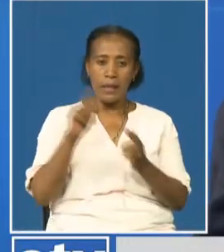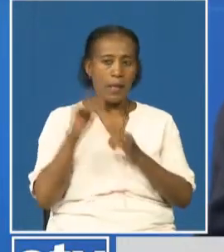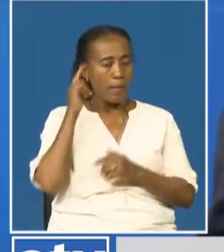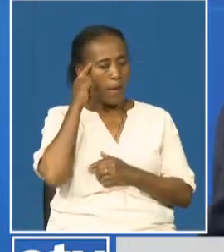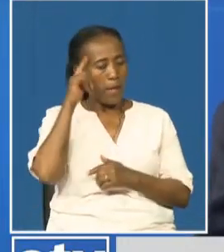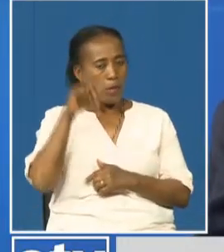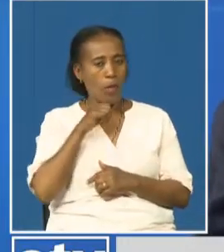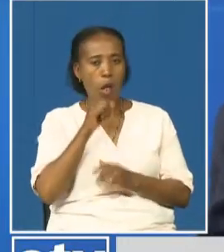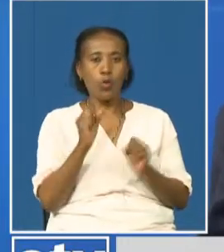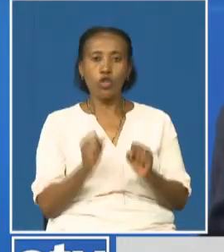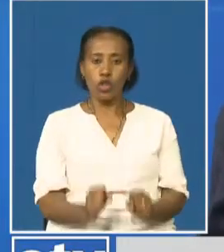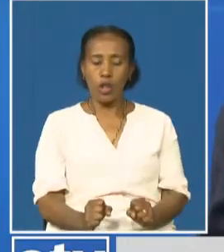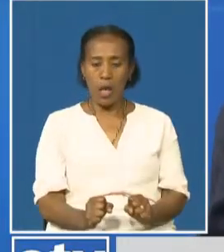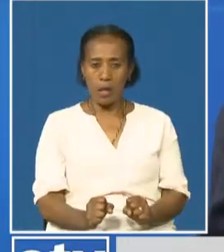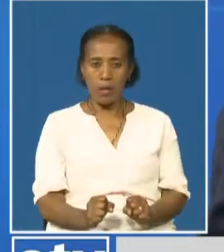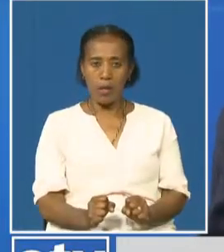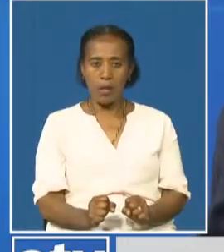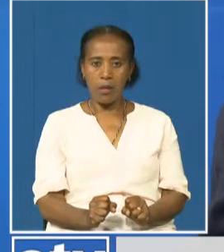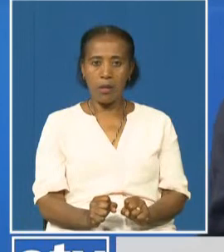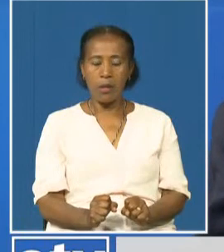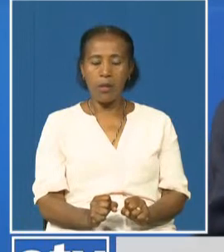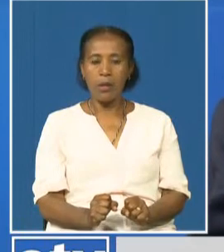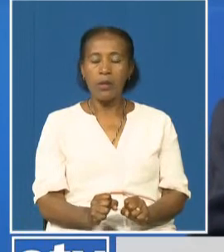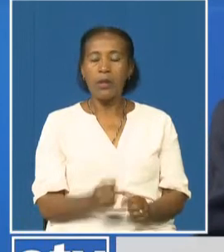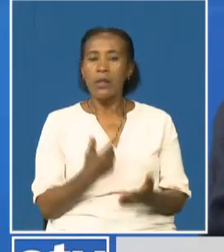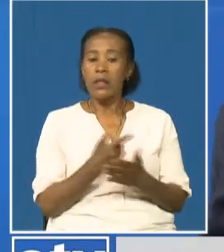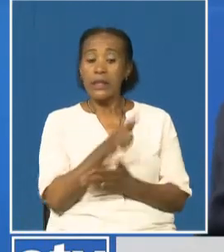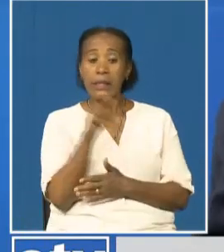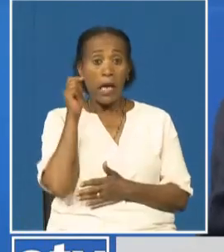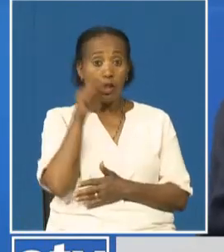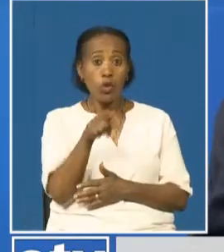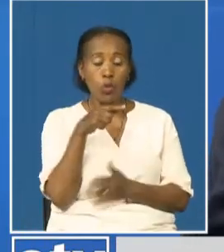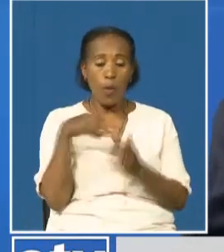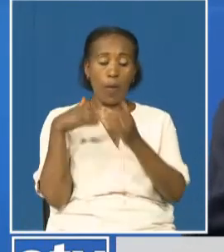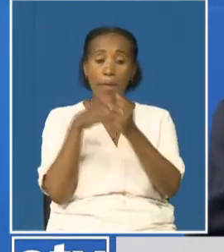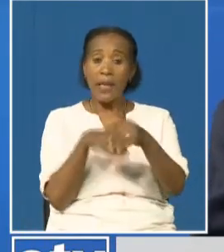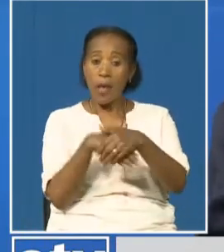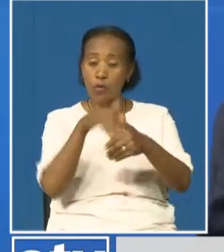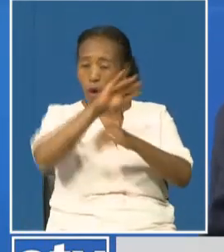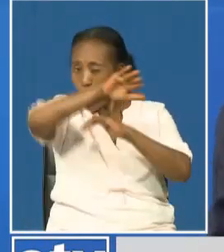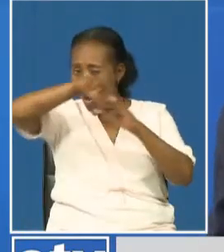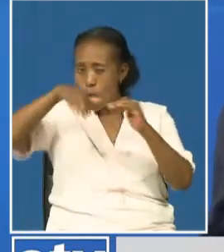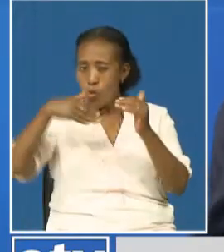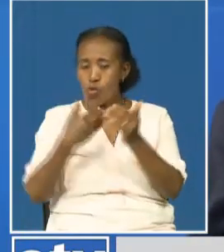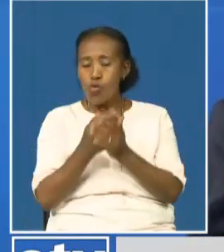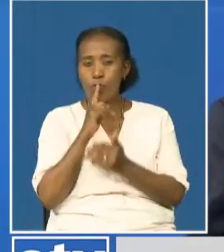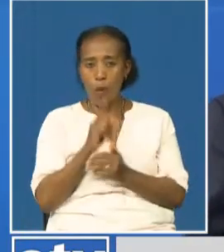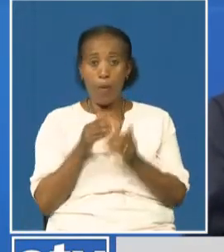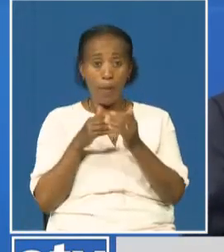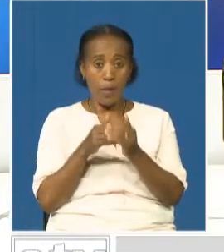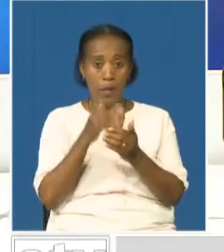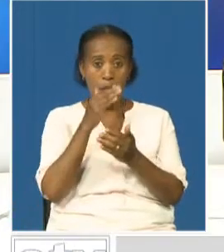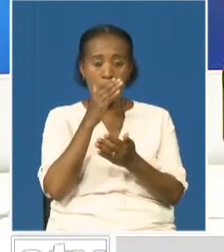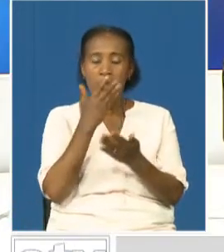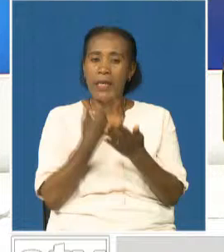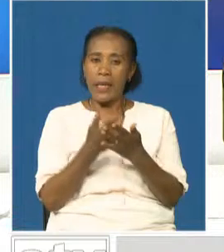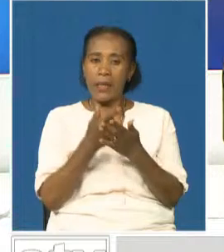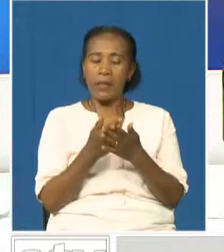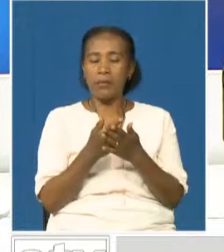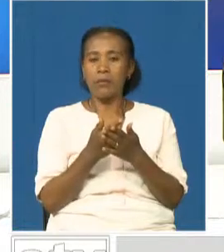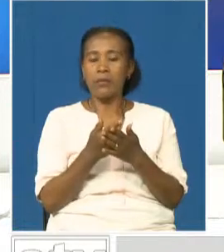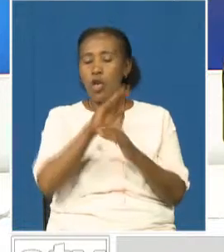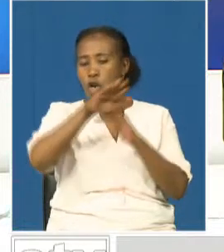እንደምናስበው ላይሆን ይችላል የሚል ግምት ስላለ ታቸውም እንዳሉት እንግዲህ መመሪያው የወጣው ለሁሉም ነው። ግማሽ ጫኑ ከተባለ